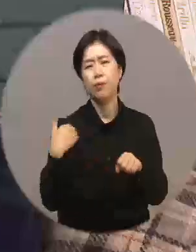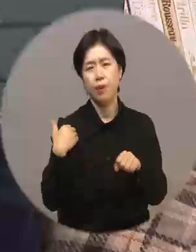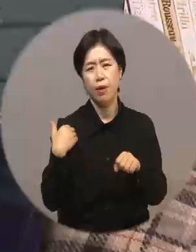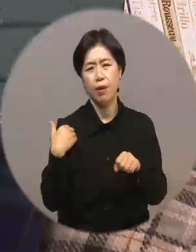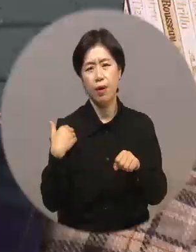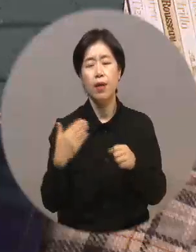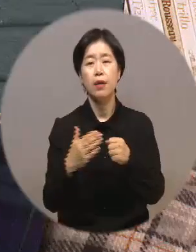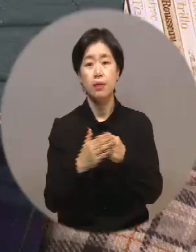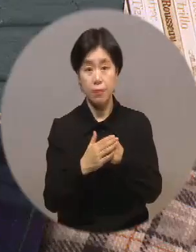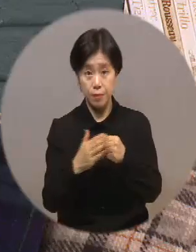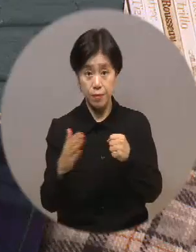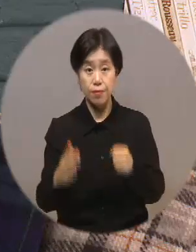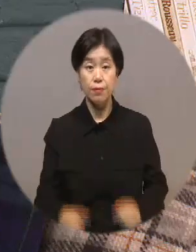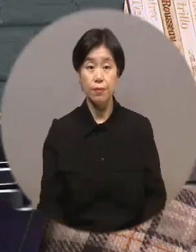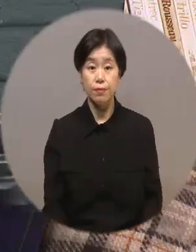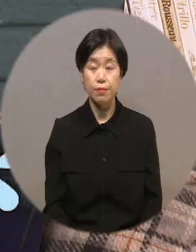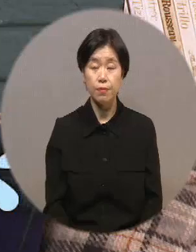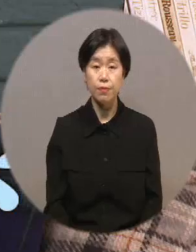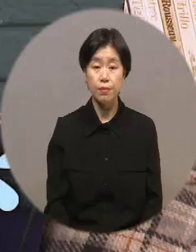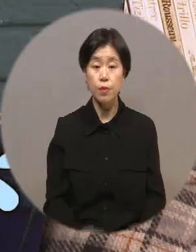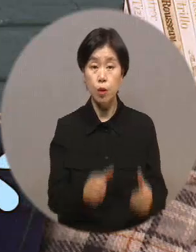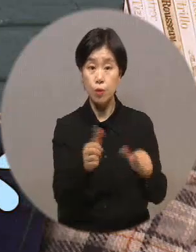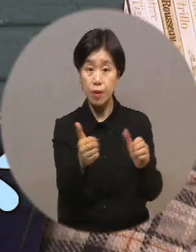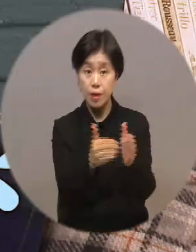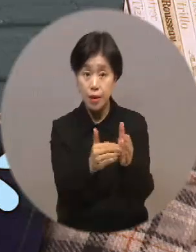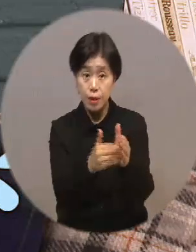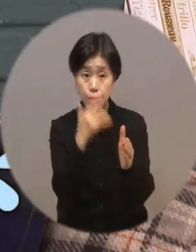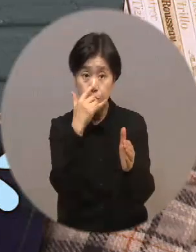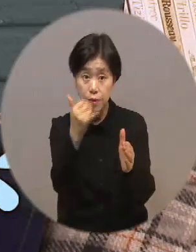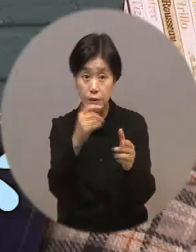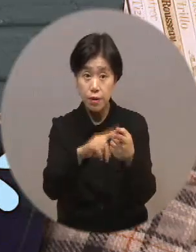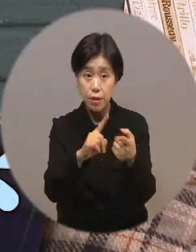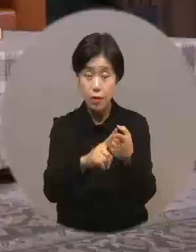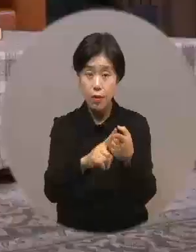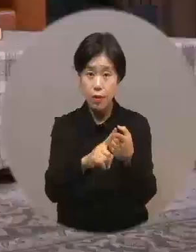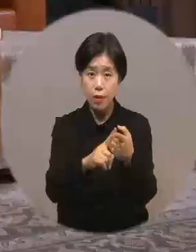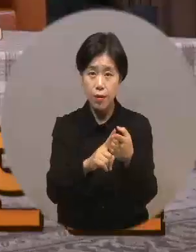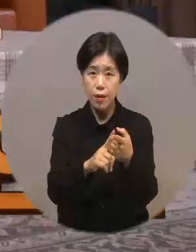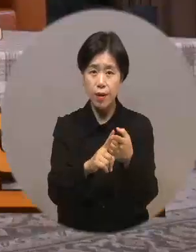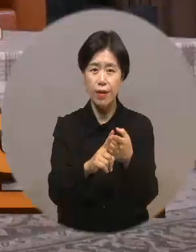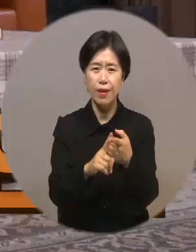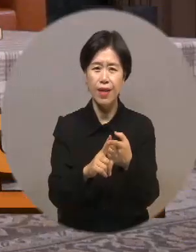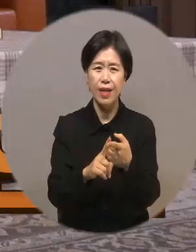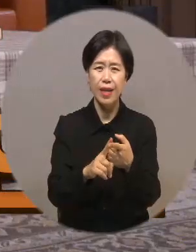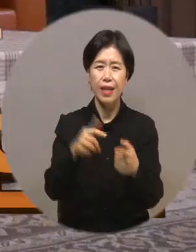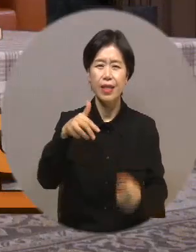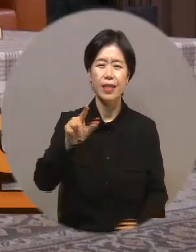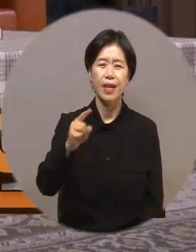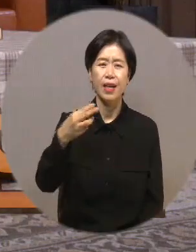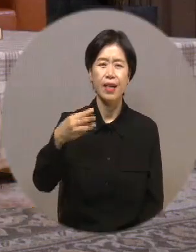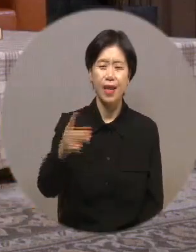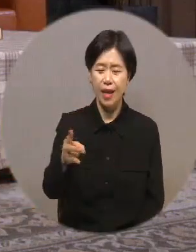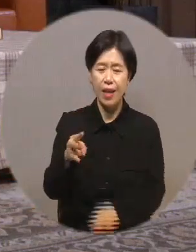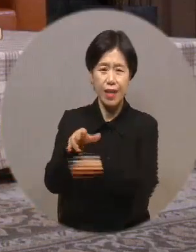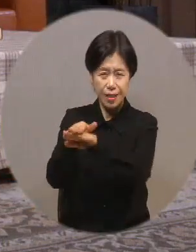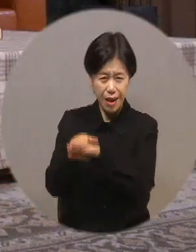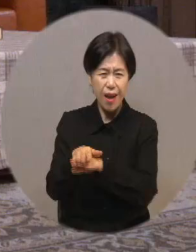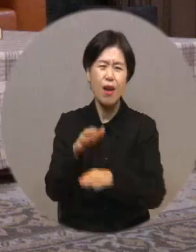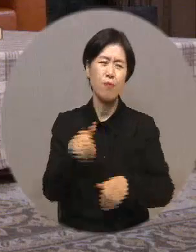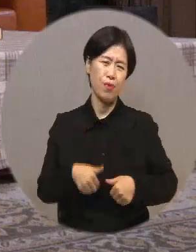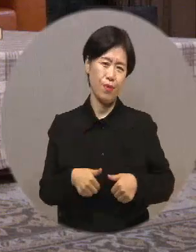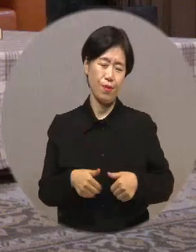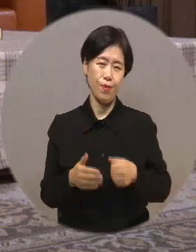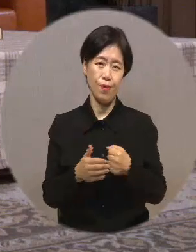그 9분의 그 차례를 지내야 되잖아요. 설날과 추석 때. 그래서 차례를 지내고 저희는 성묘를 못